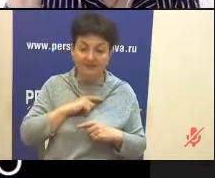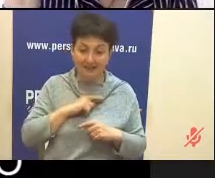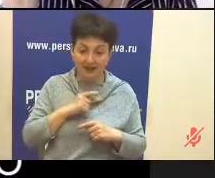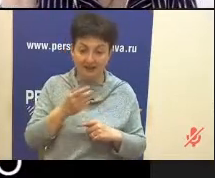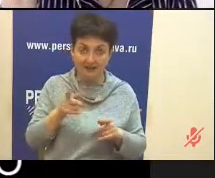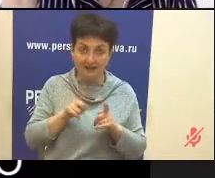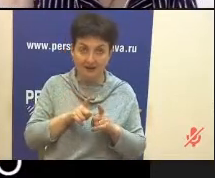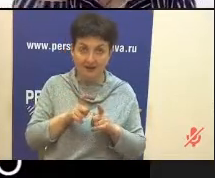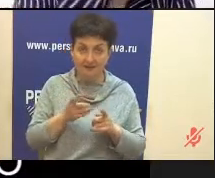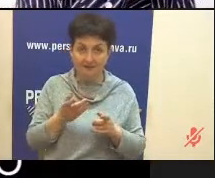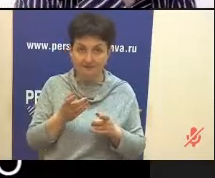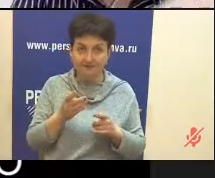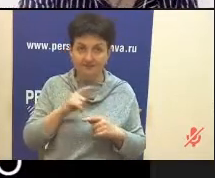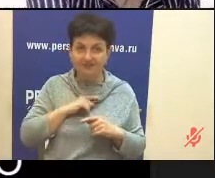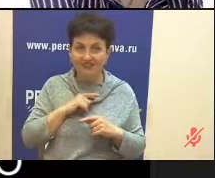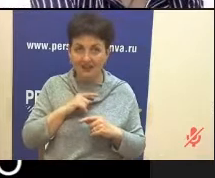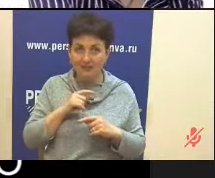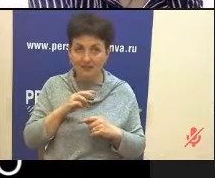наконец,